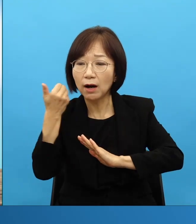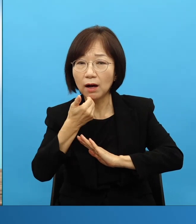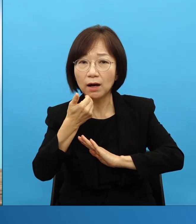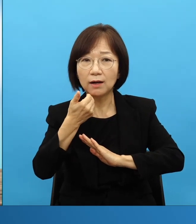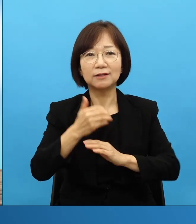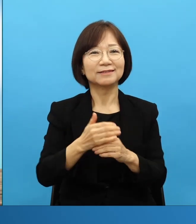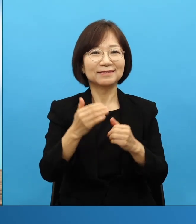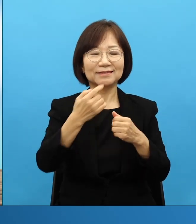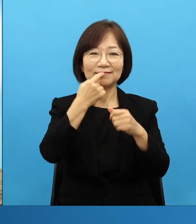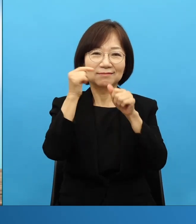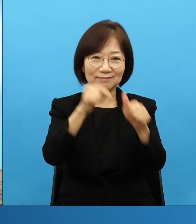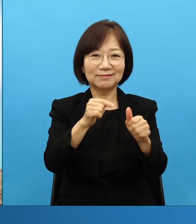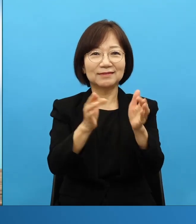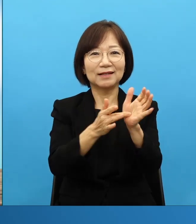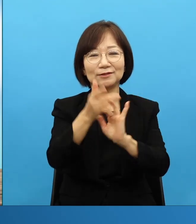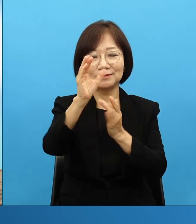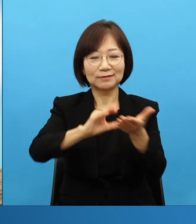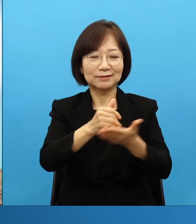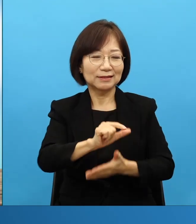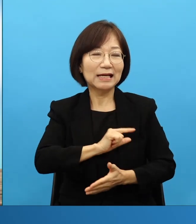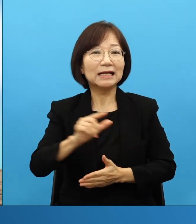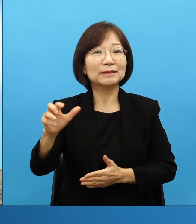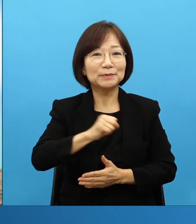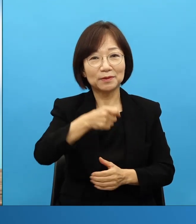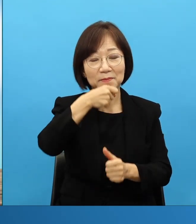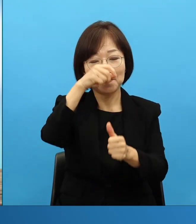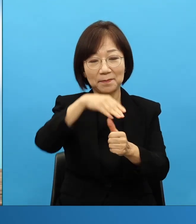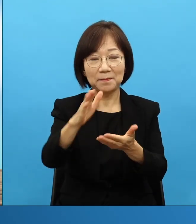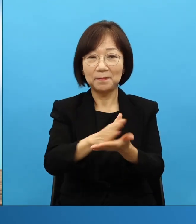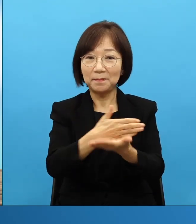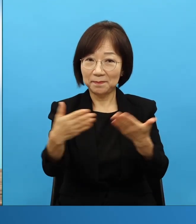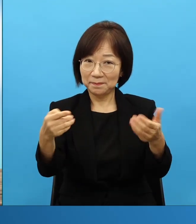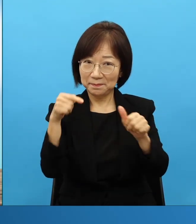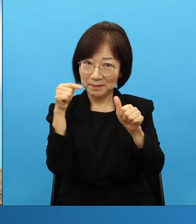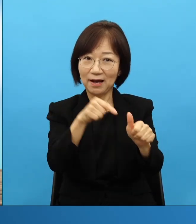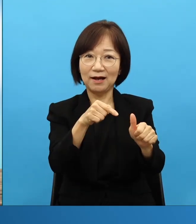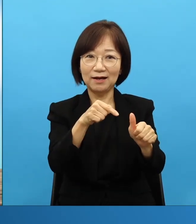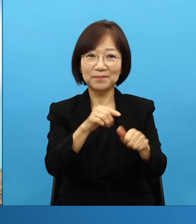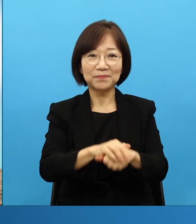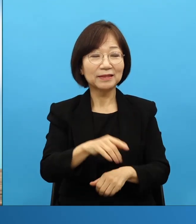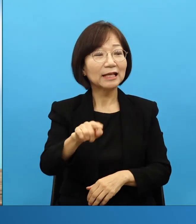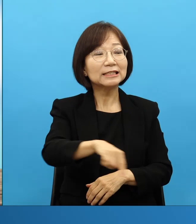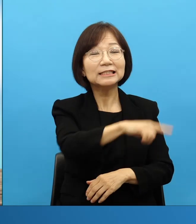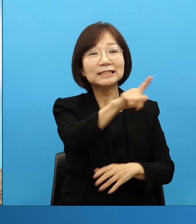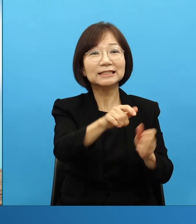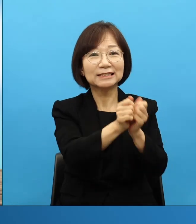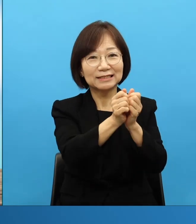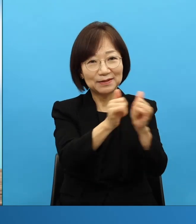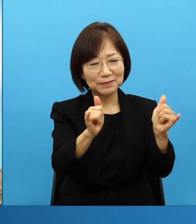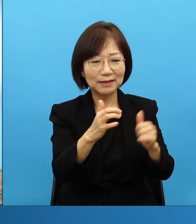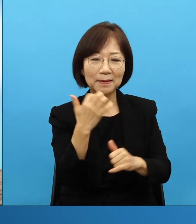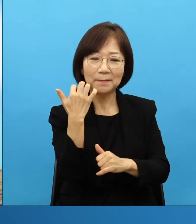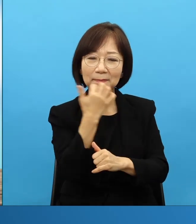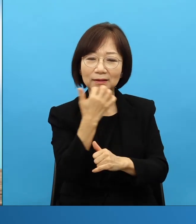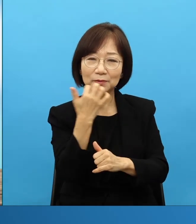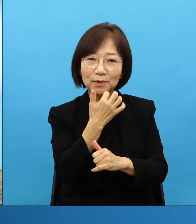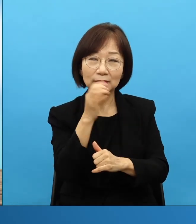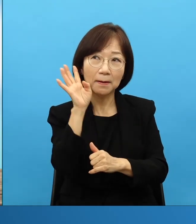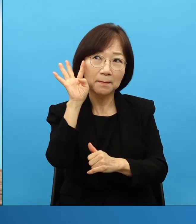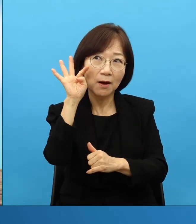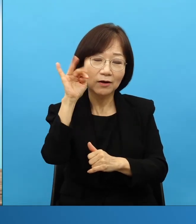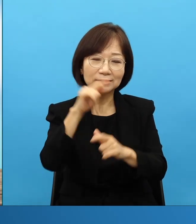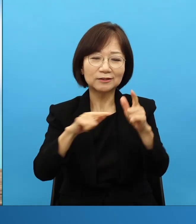명하여 예수 그리스도의 이름으로 세례를 베푸라 하니라. 그들이 베드로에게 며칠 더